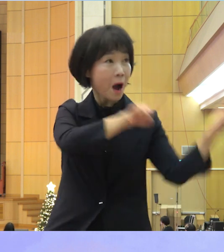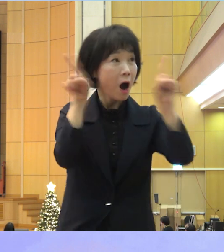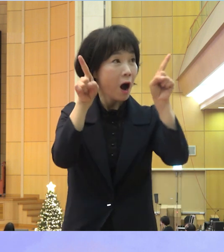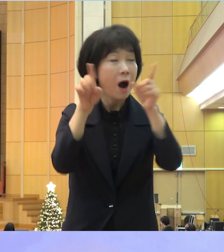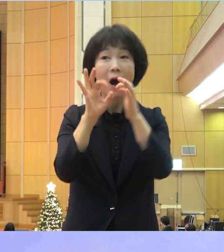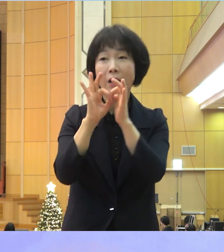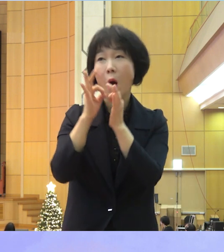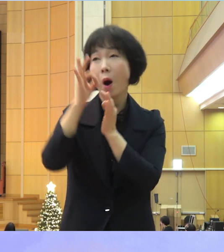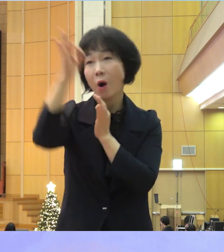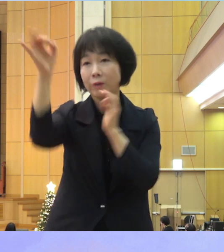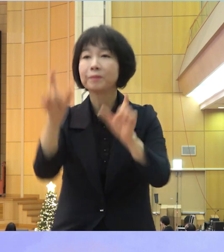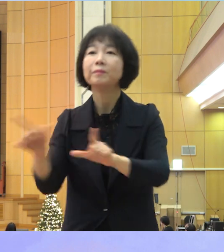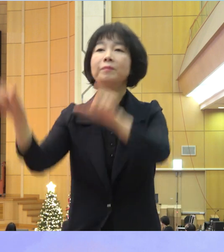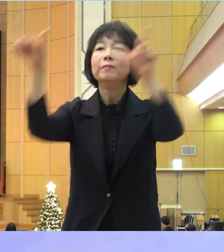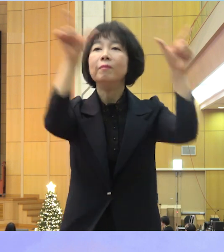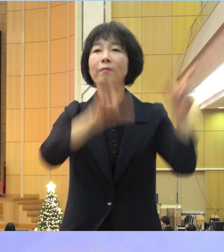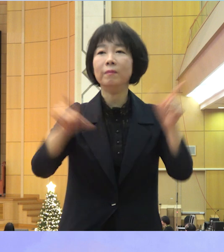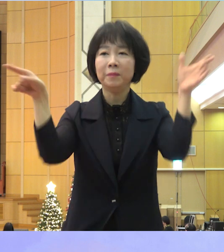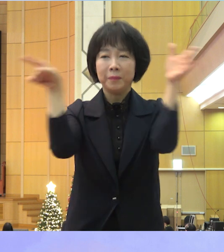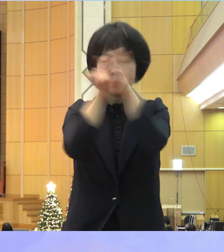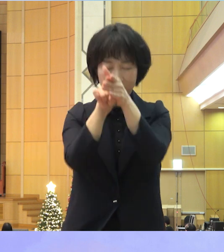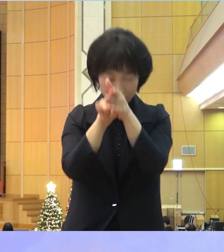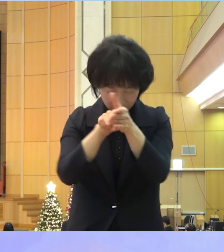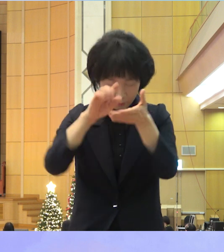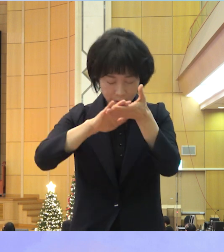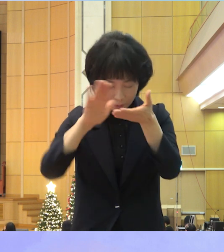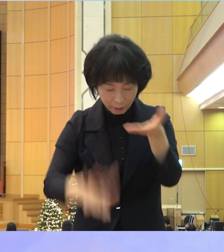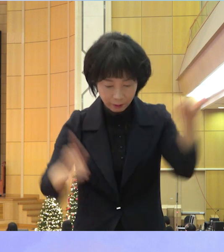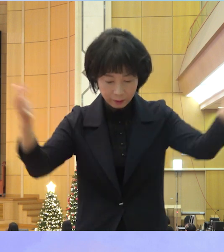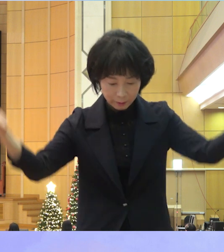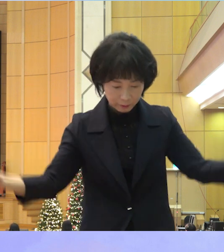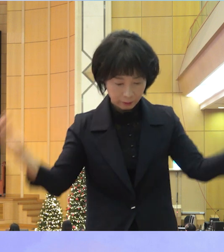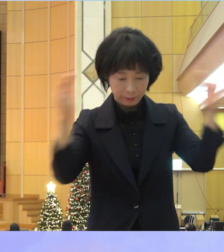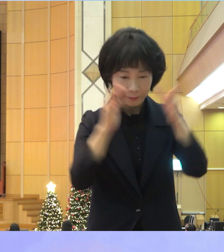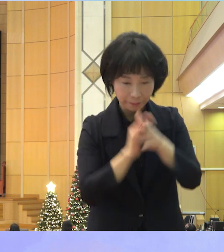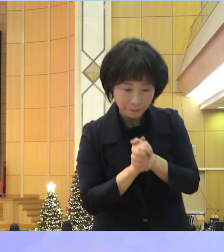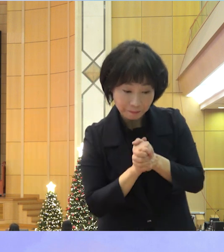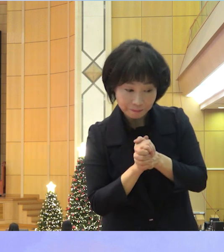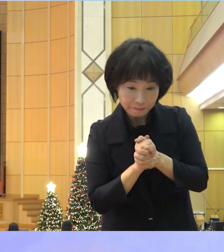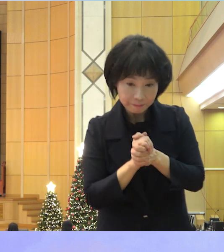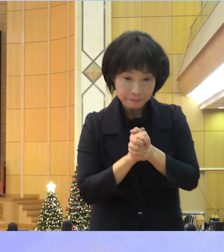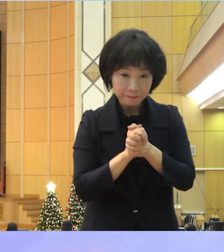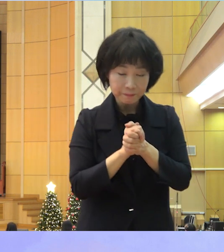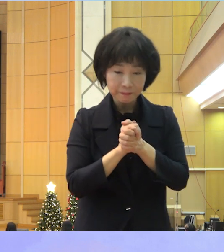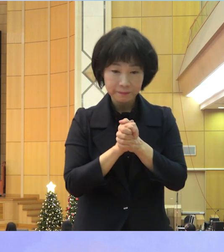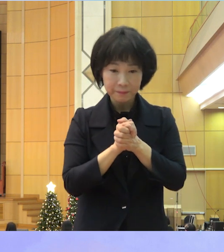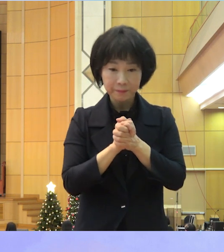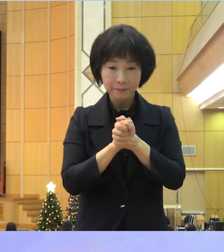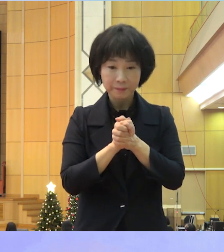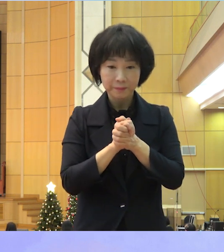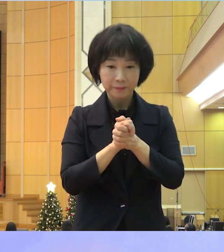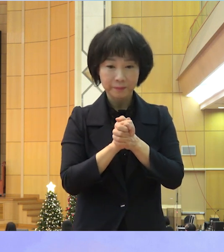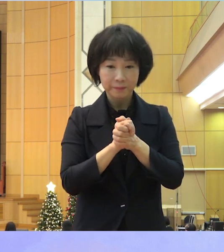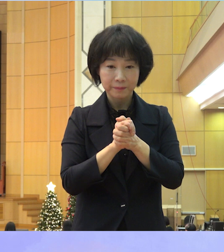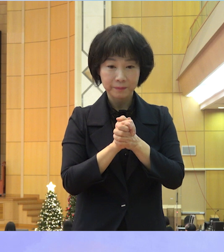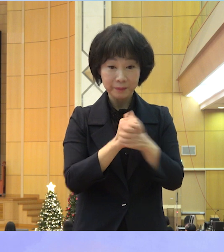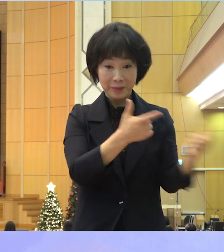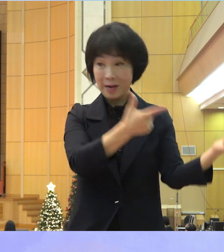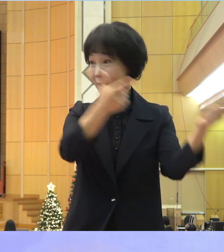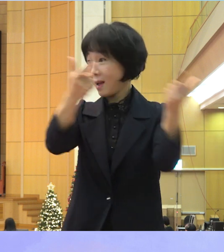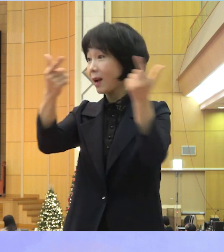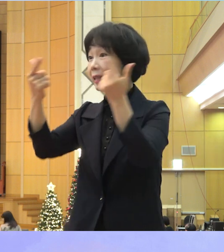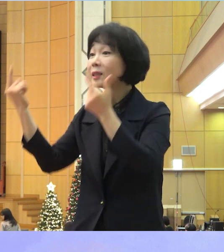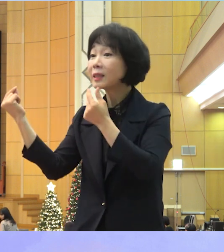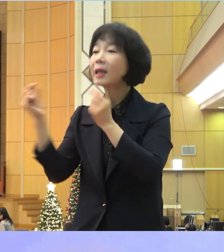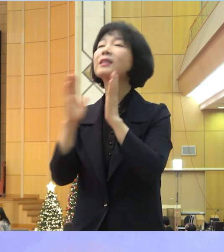다시 사는 것과 영원히 사는 것을 믿사옵나이다. 아멘. 다